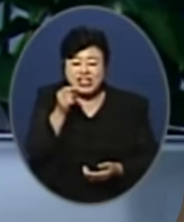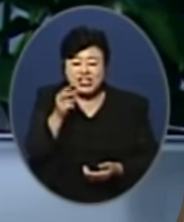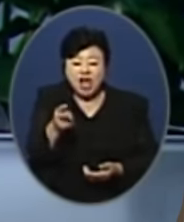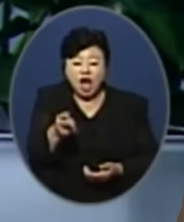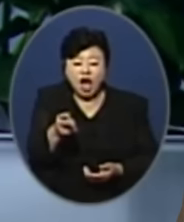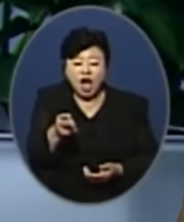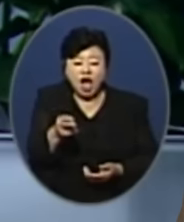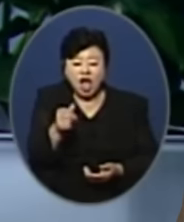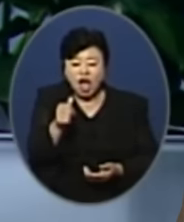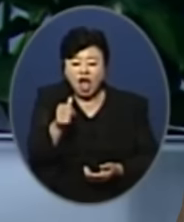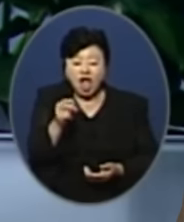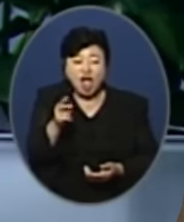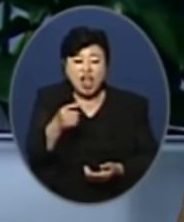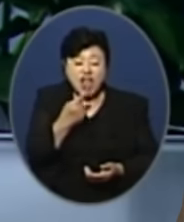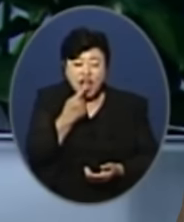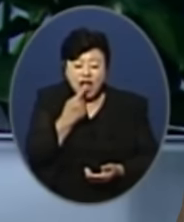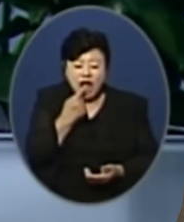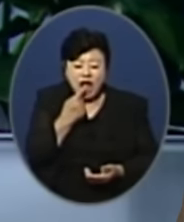여기 키입니다.